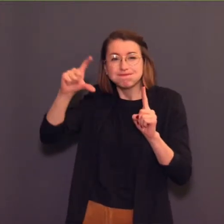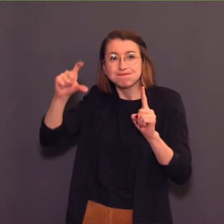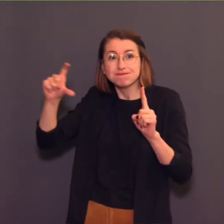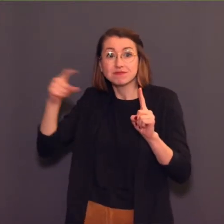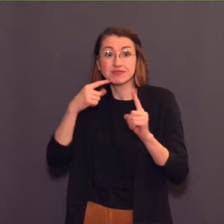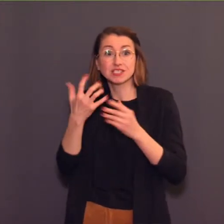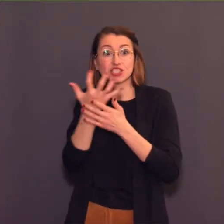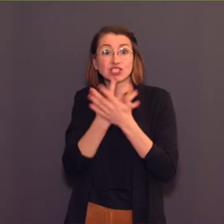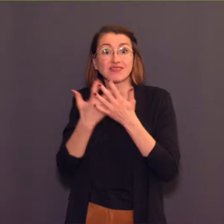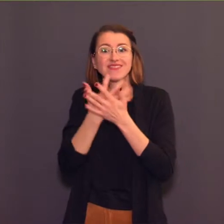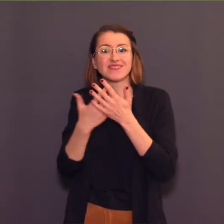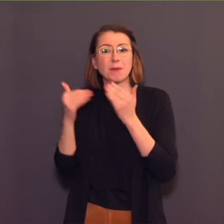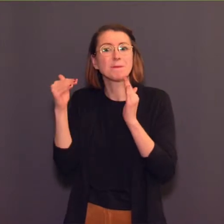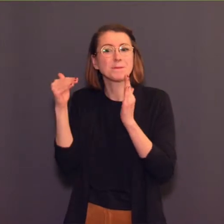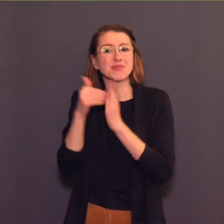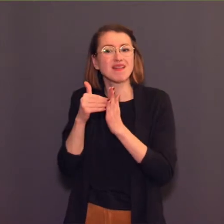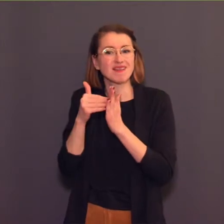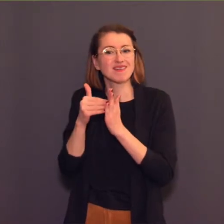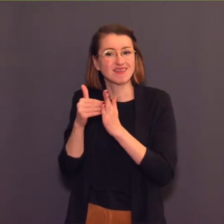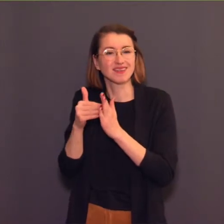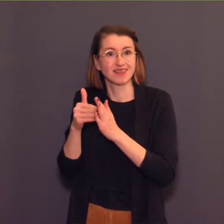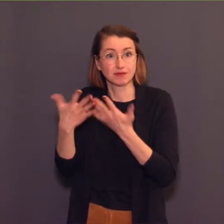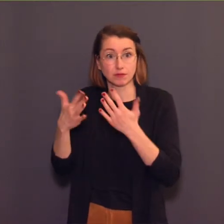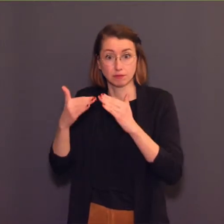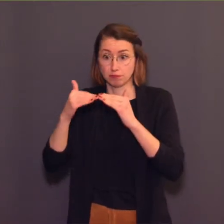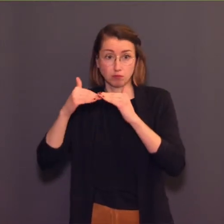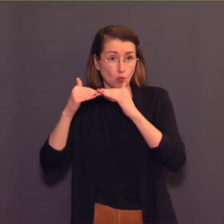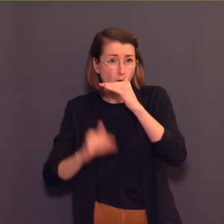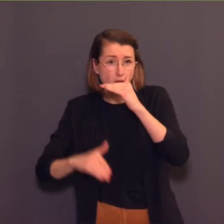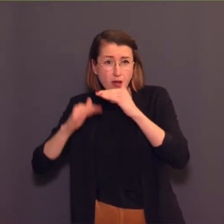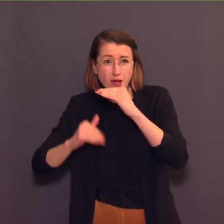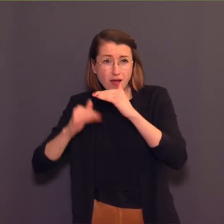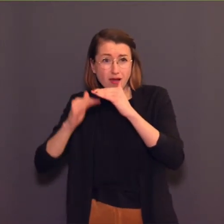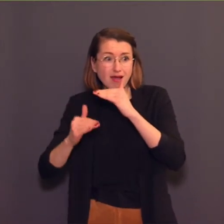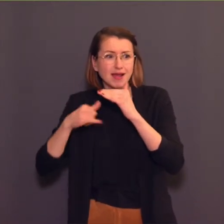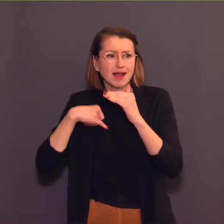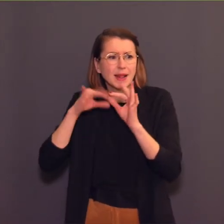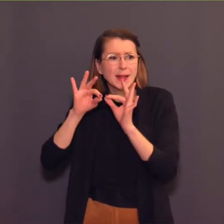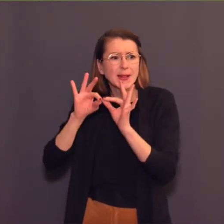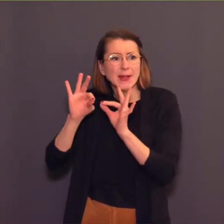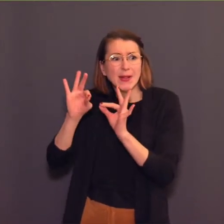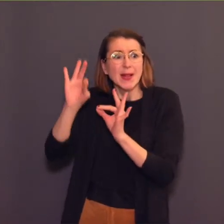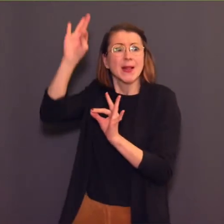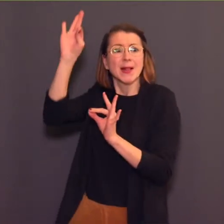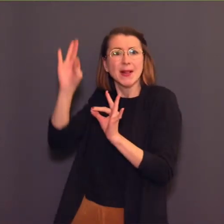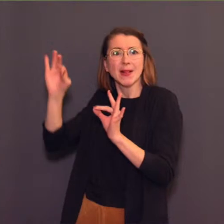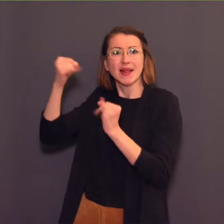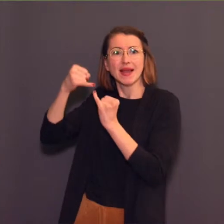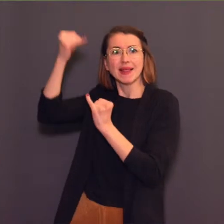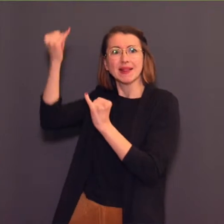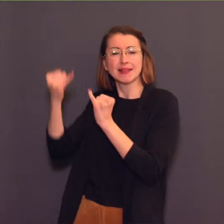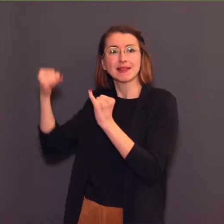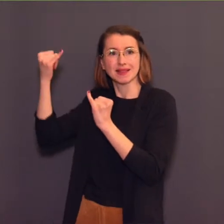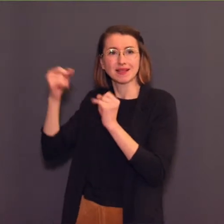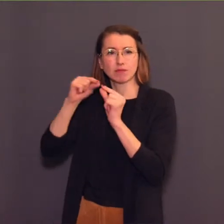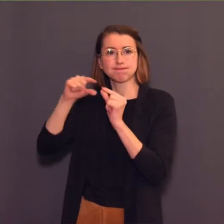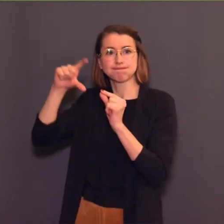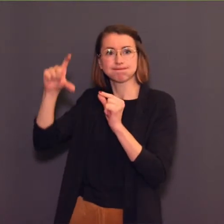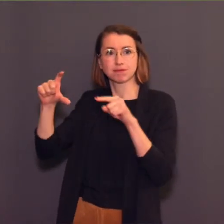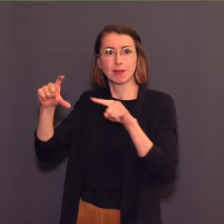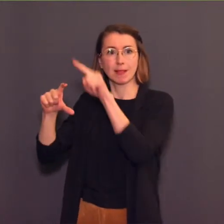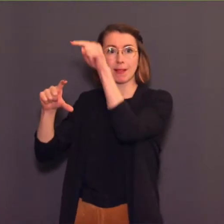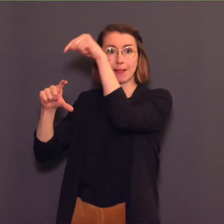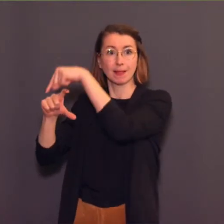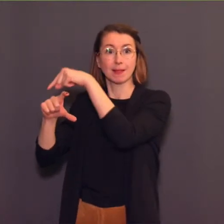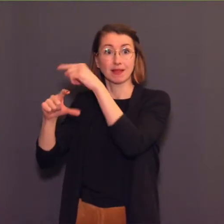lits, sauf pour une ou deux des courbes que vous voyez ici, et peut-être même des 800 lits. D'ici à